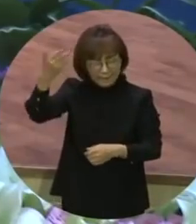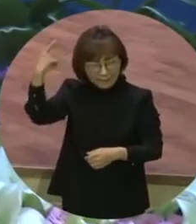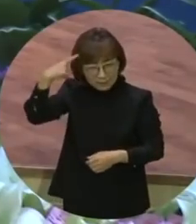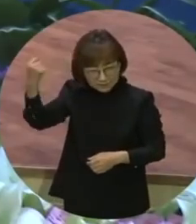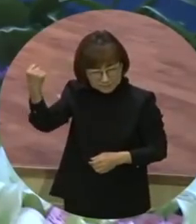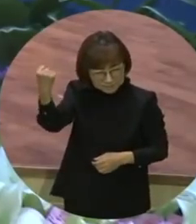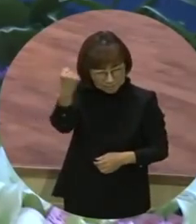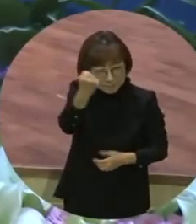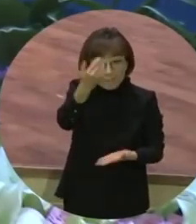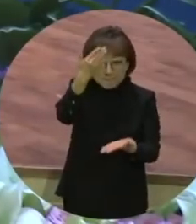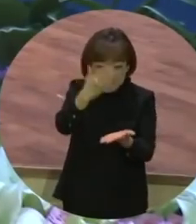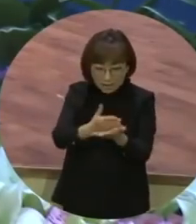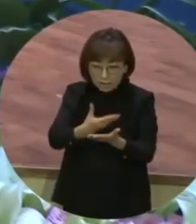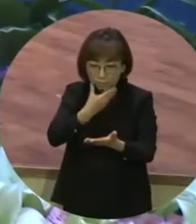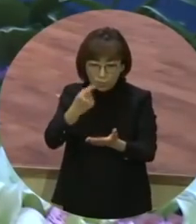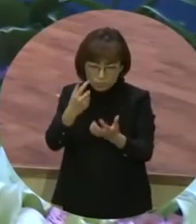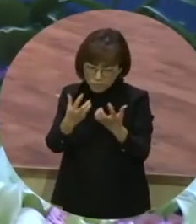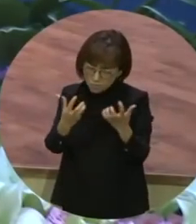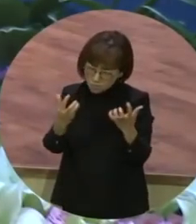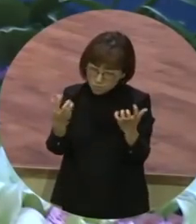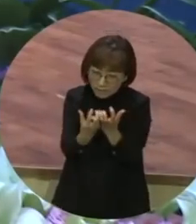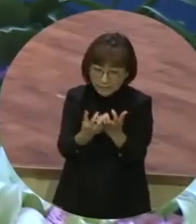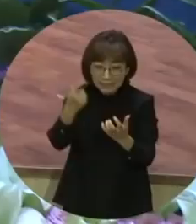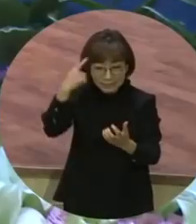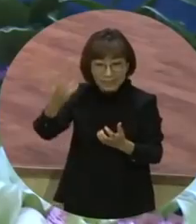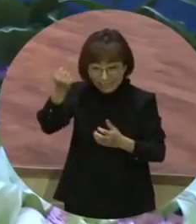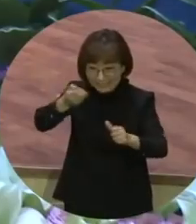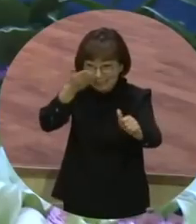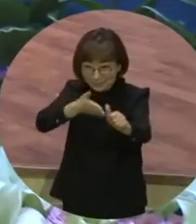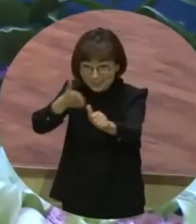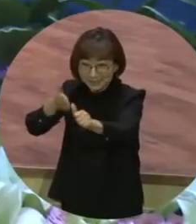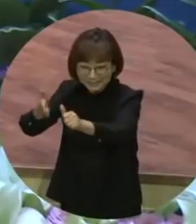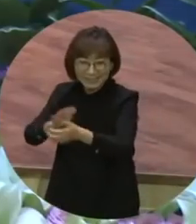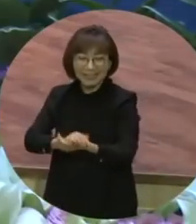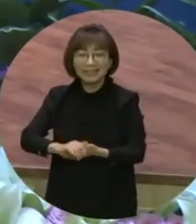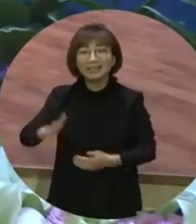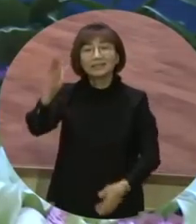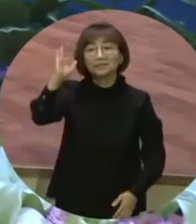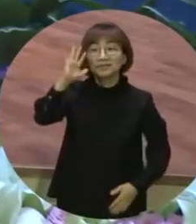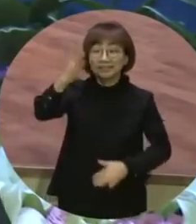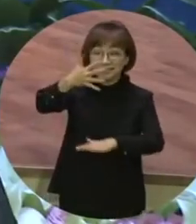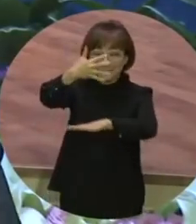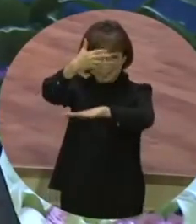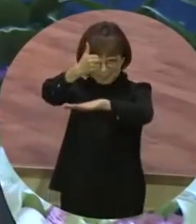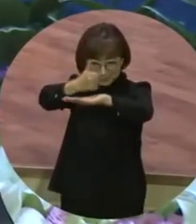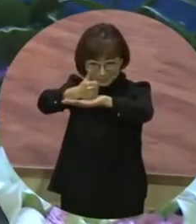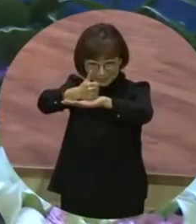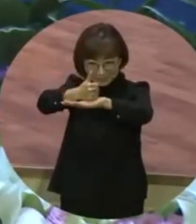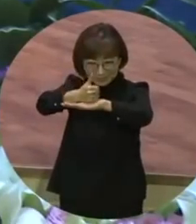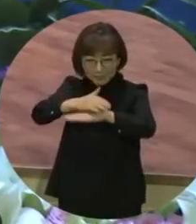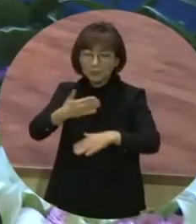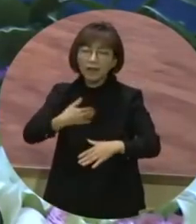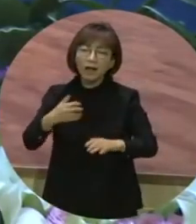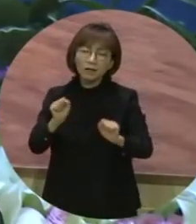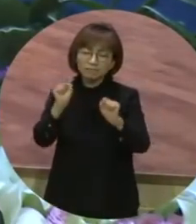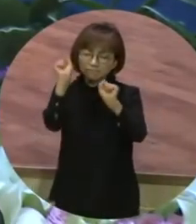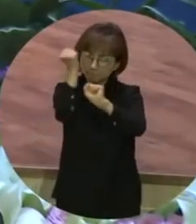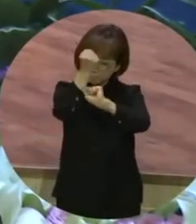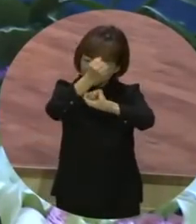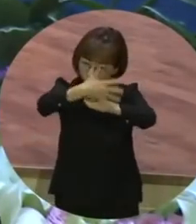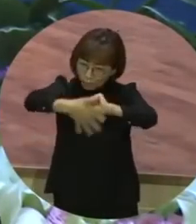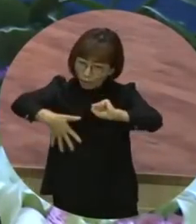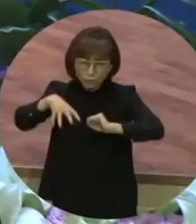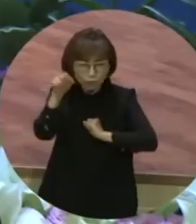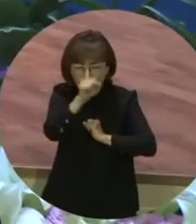복음으로 충만한 세트를 갖추시기를 주문으로 축복합니다. 결론입니다. 저는 이 스포츠를 좋아합니다.